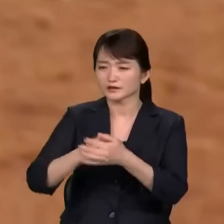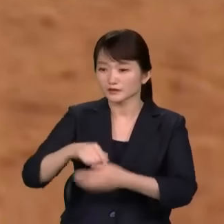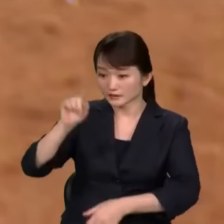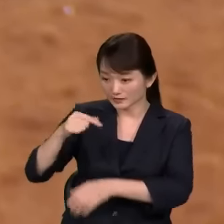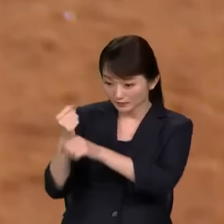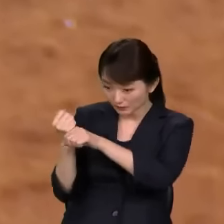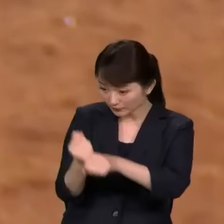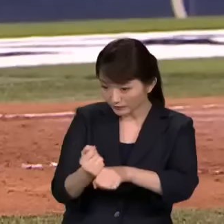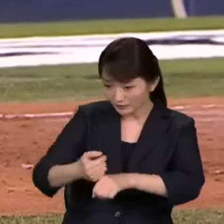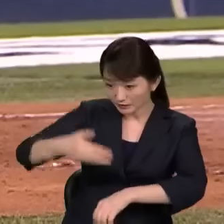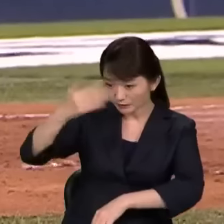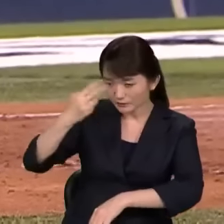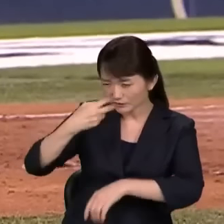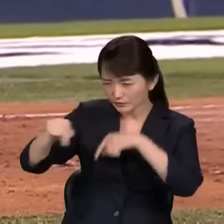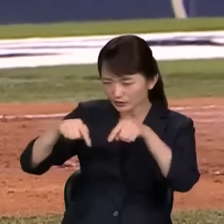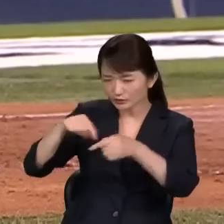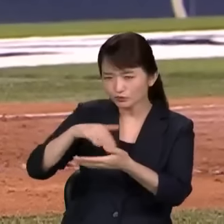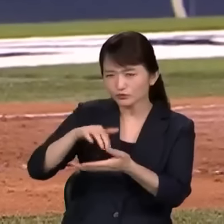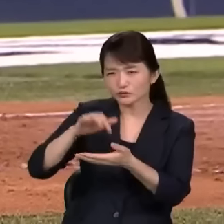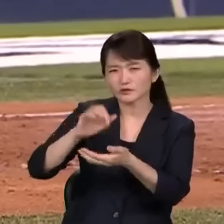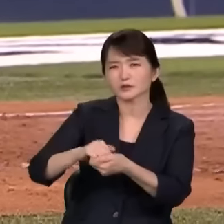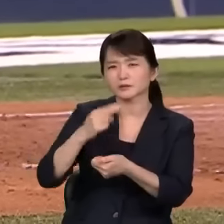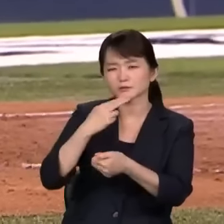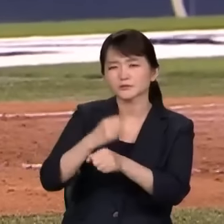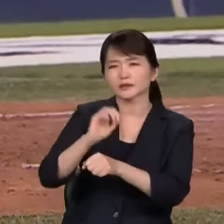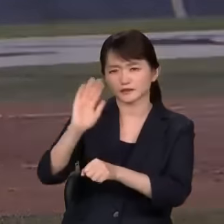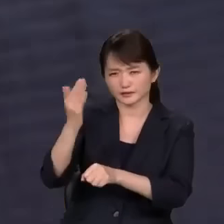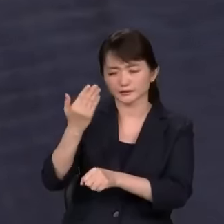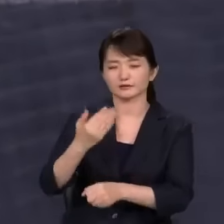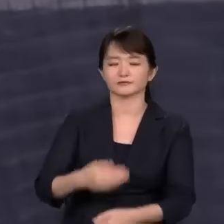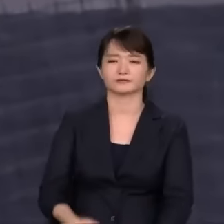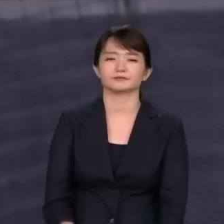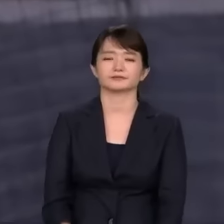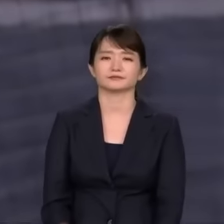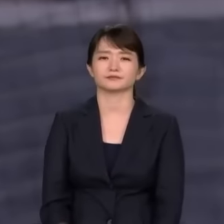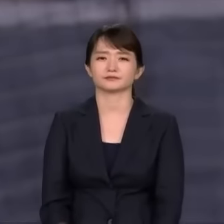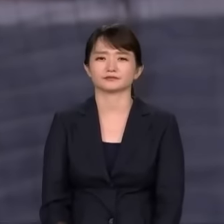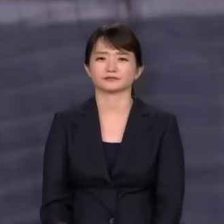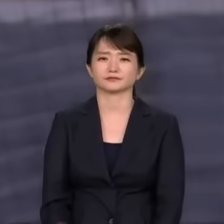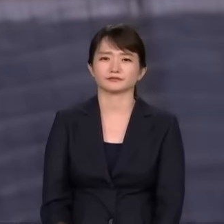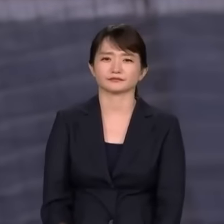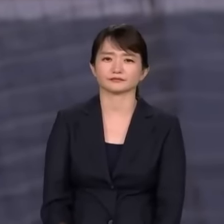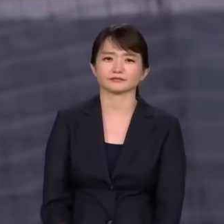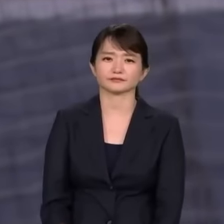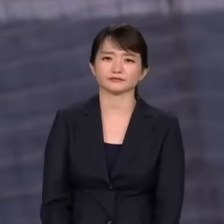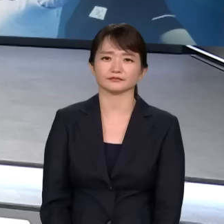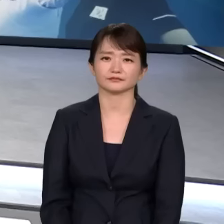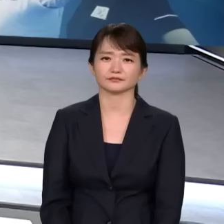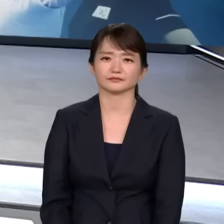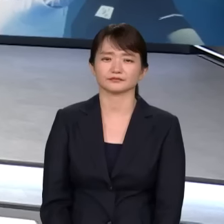비디오 판독을 횟수 제한 없이 적용해야 한다고 나섰습니다. JTBC 홍지웅입니다.